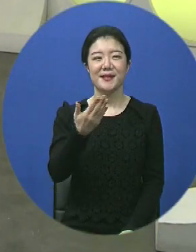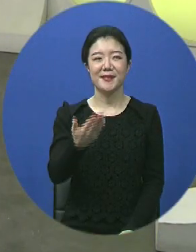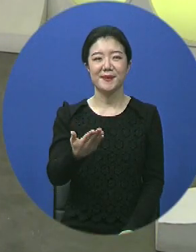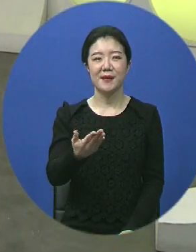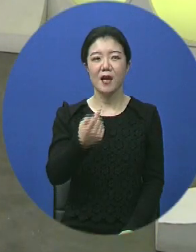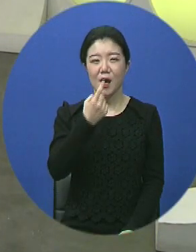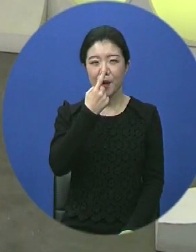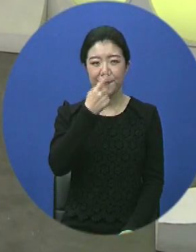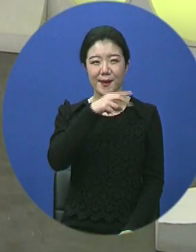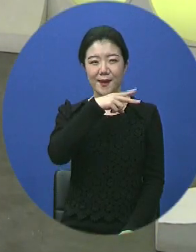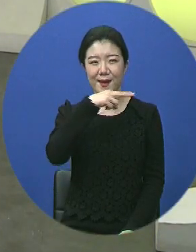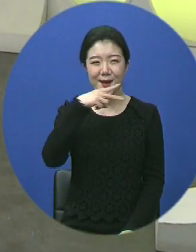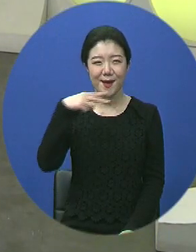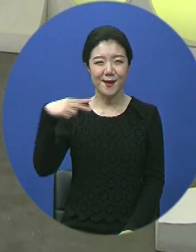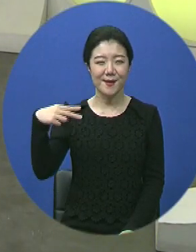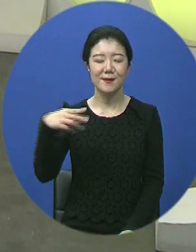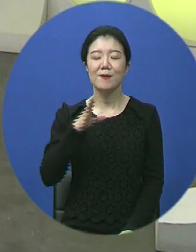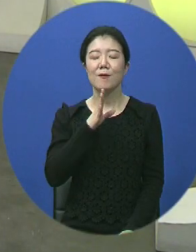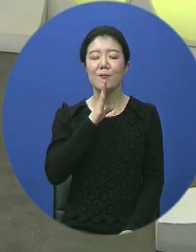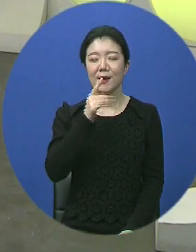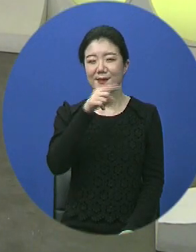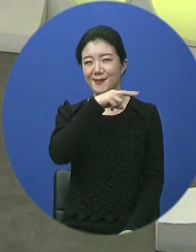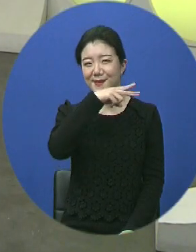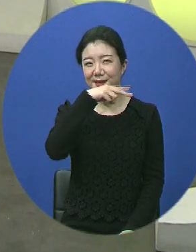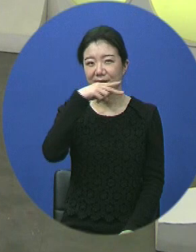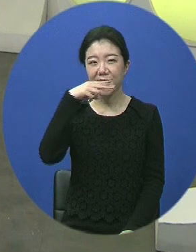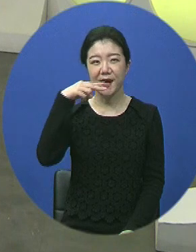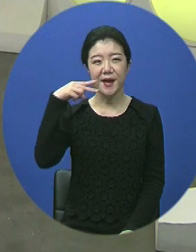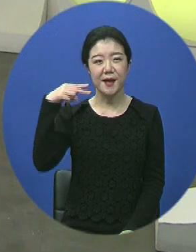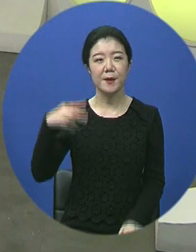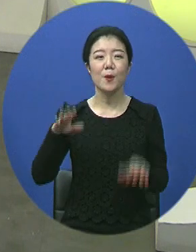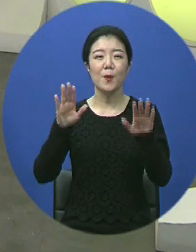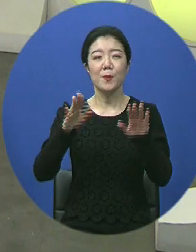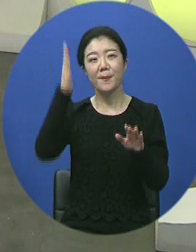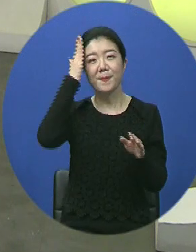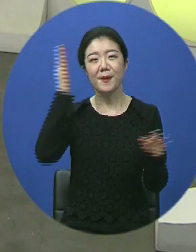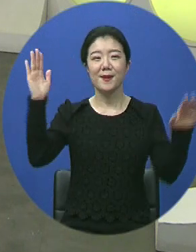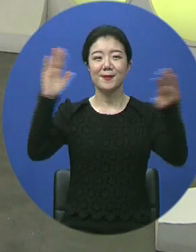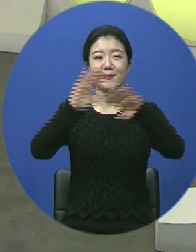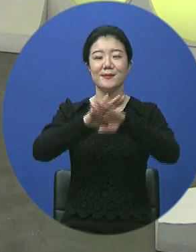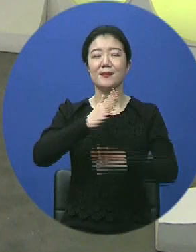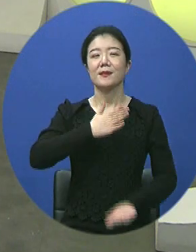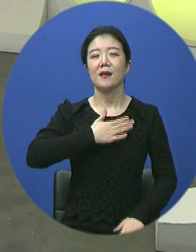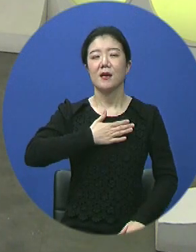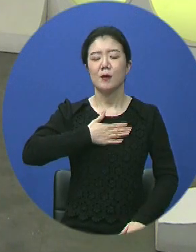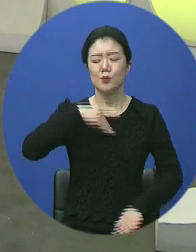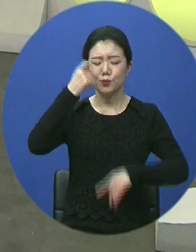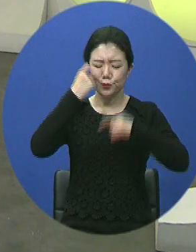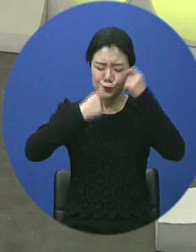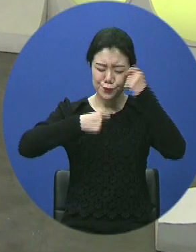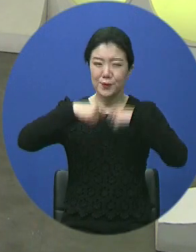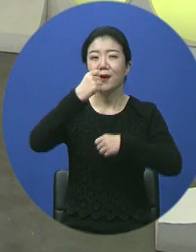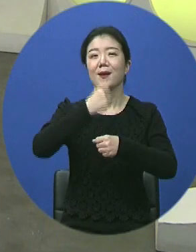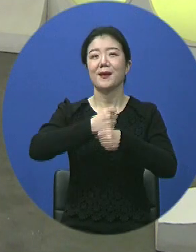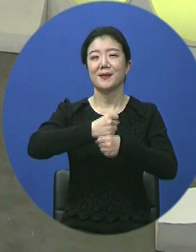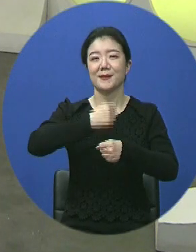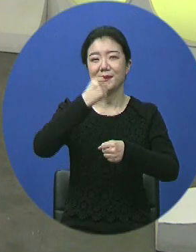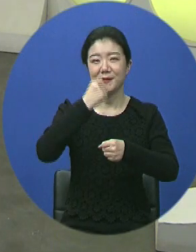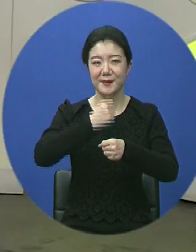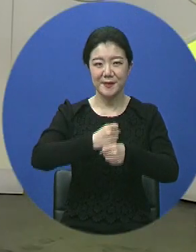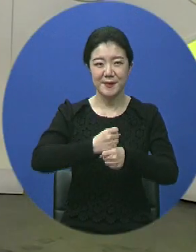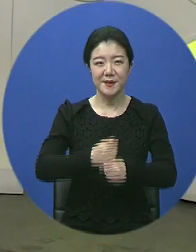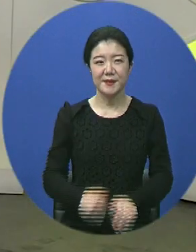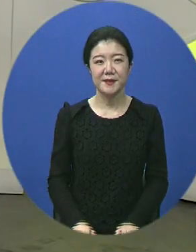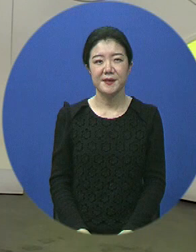당신의 커피향 짙은 그 향기 오늘 밤도 나를 울리네.